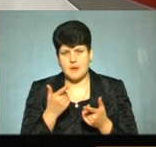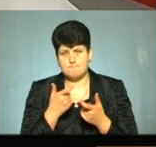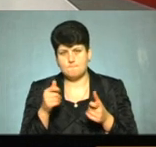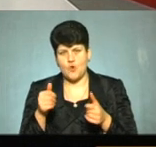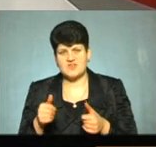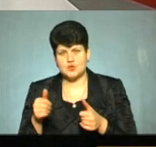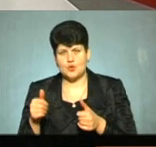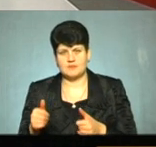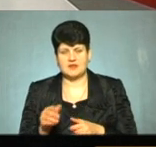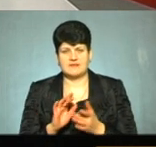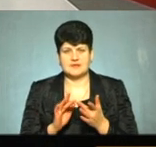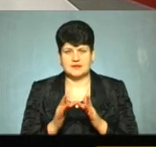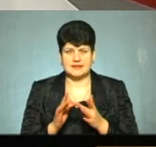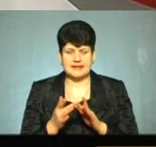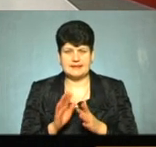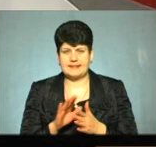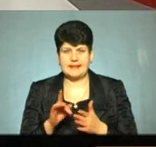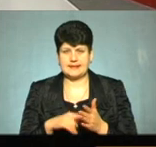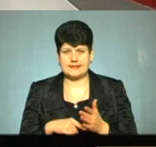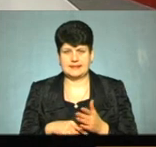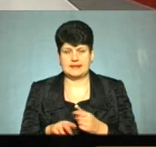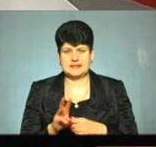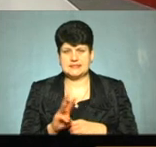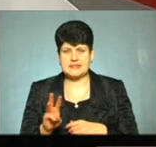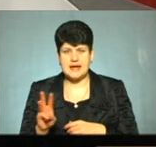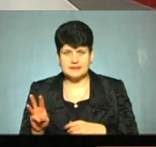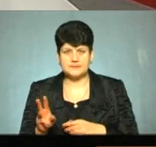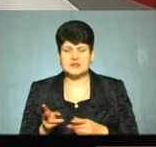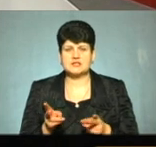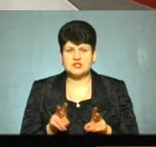якісь повідомлення в соцмережах чи абсолютно на вірно. Ненадійних сайтах.